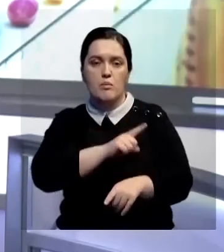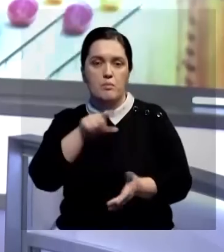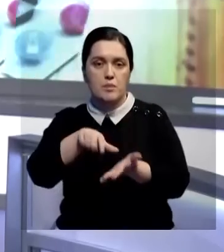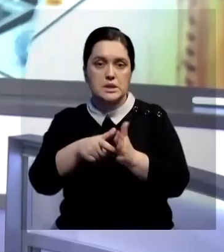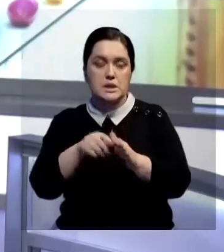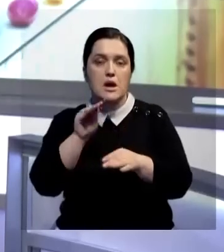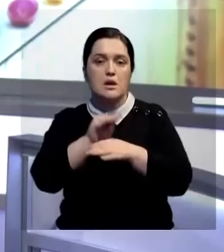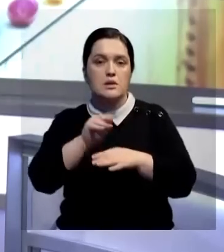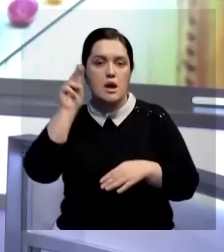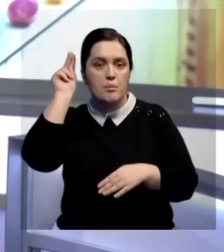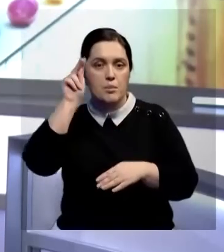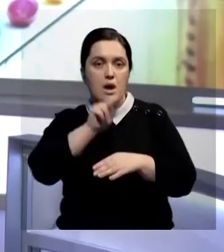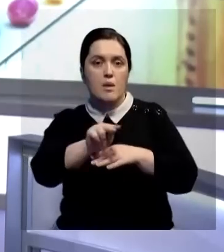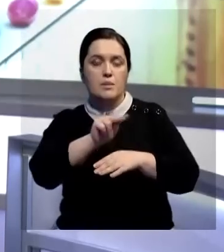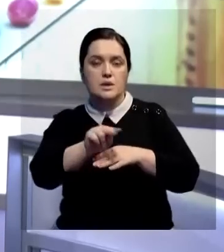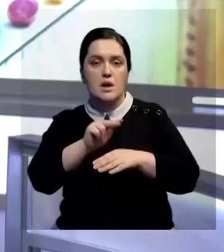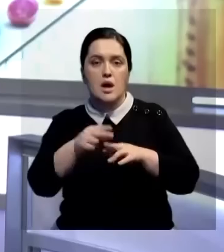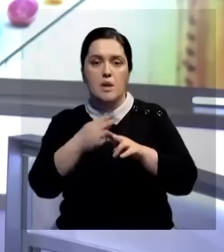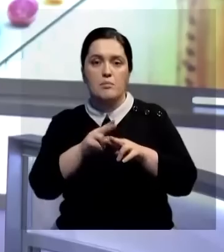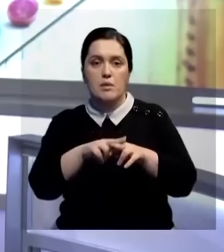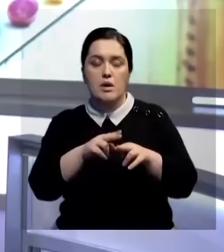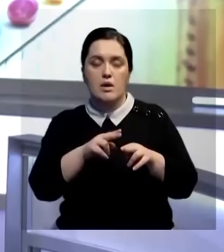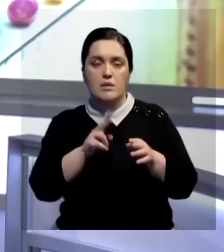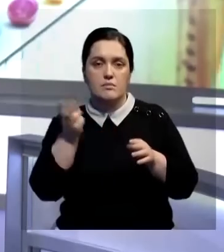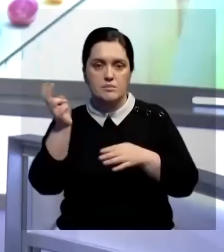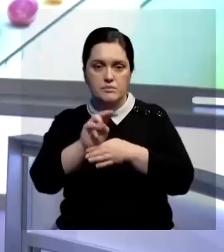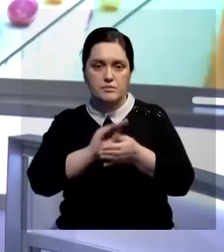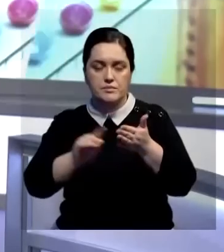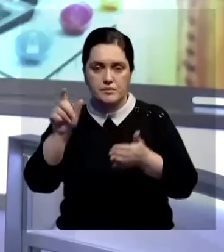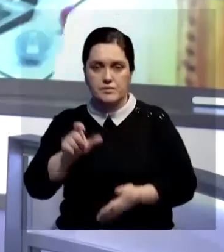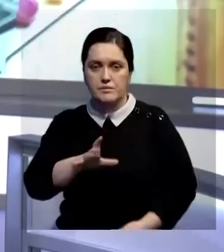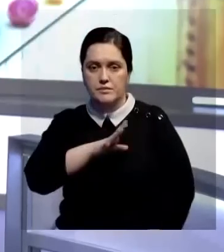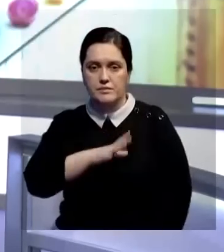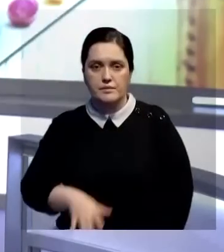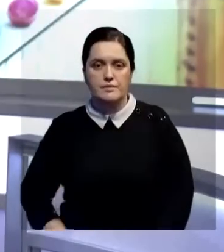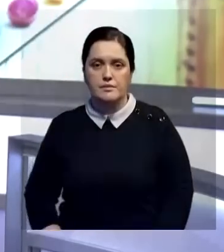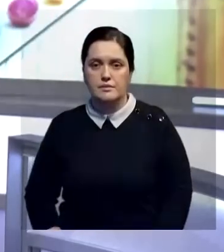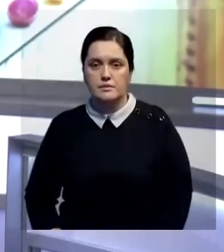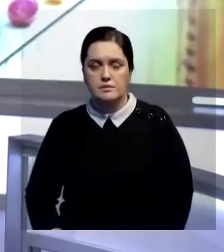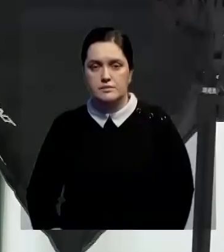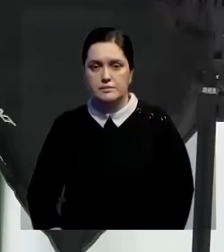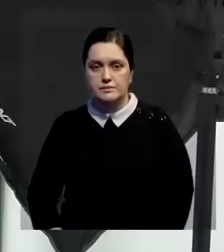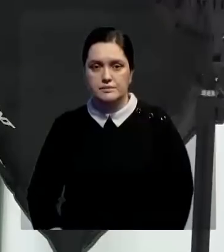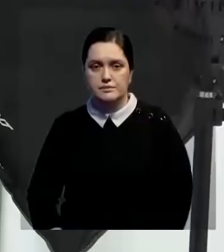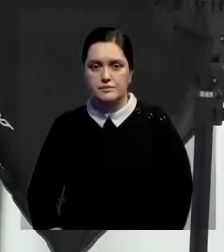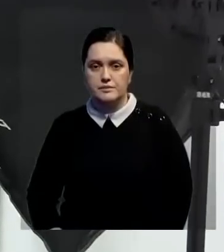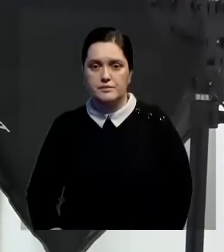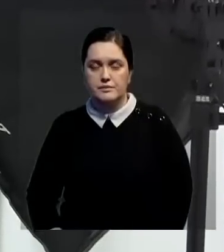а также мастерские дополнительного образования. На презентации школы побывали мои коллеги.